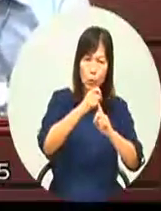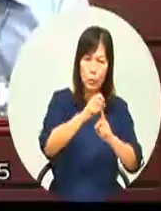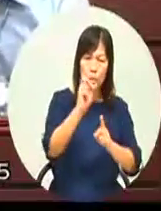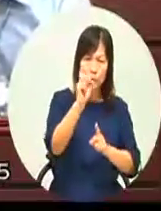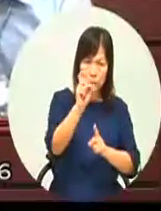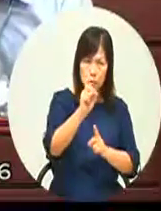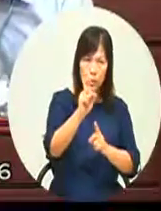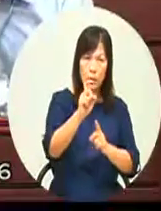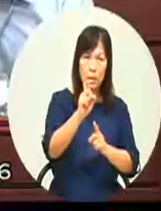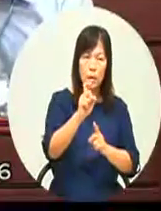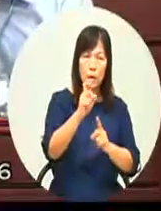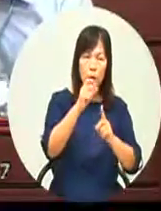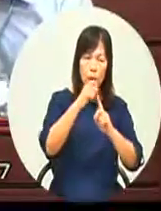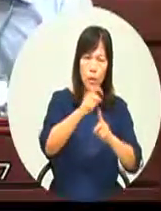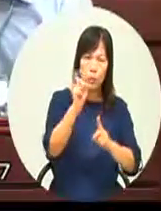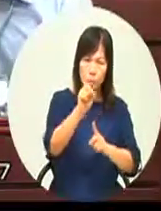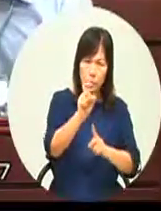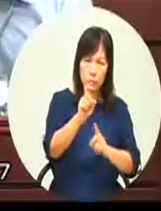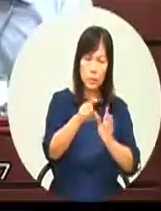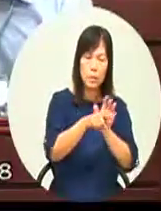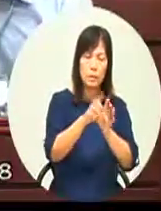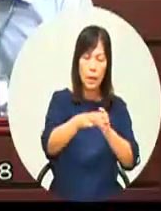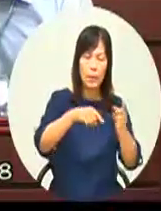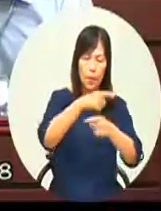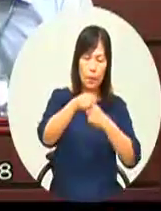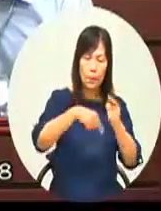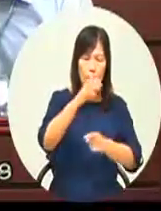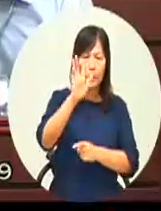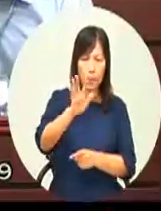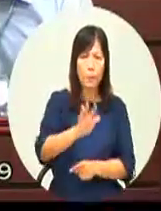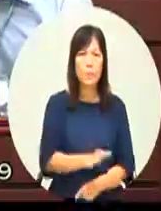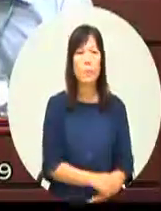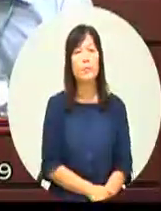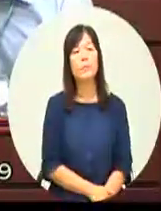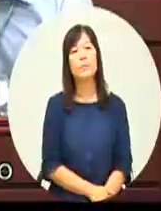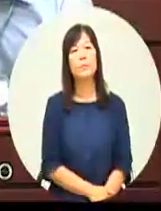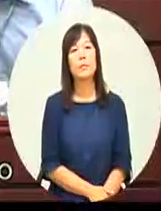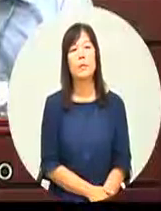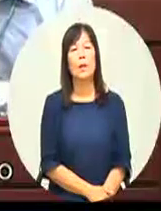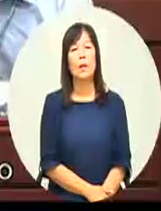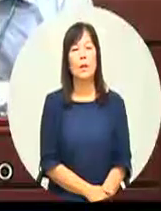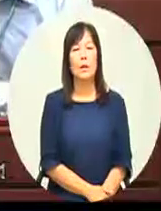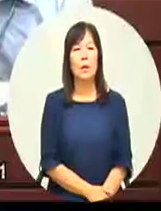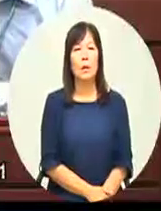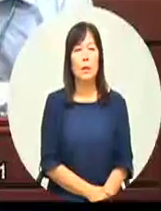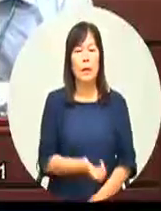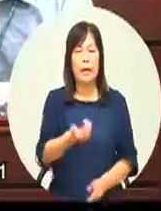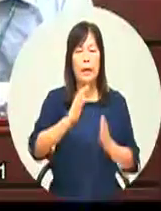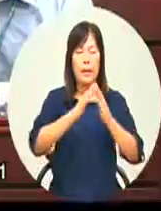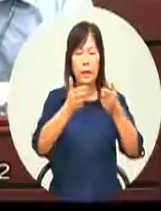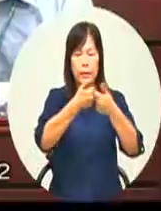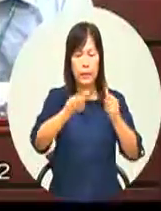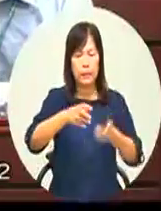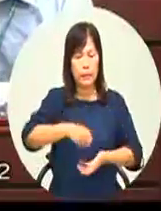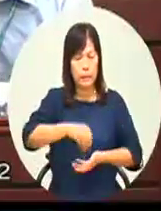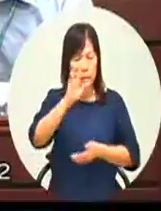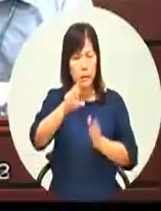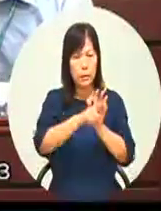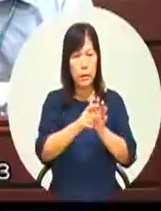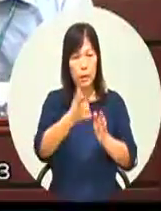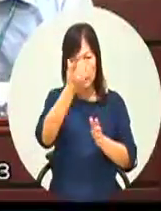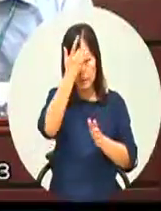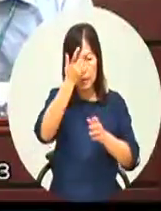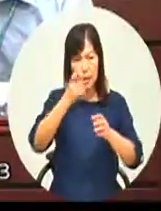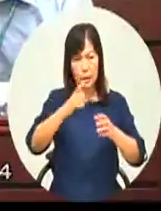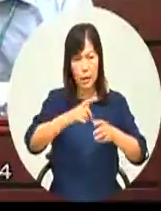边做这个转运接驳哈。那至于说议员所提到的那个德明